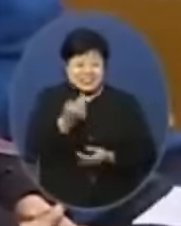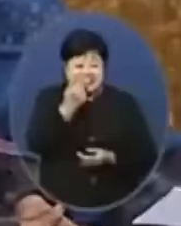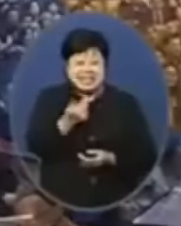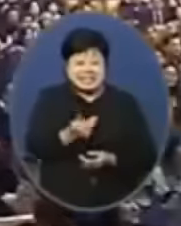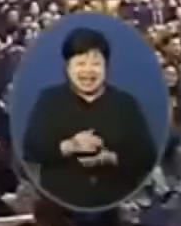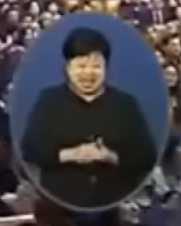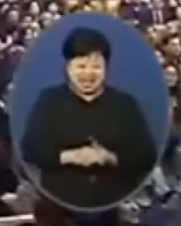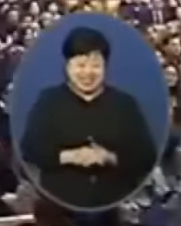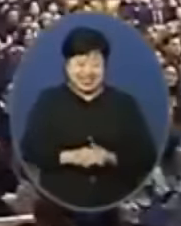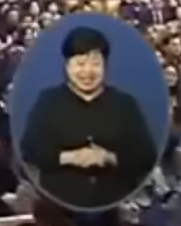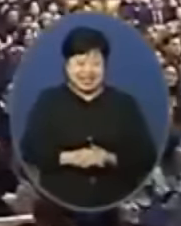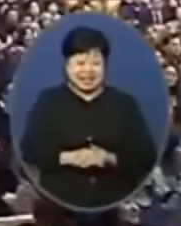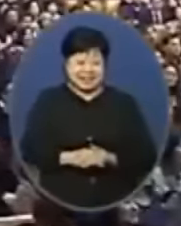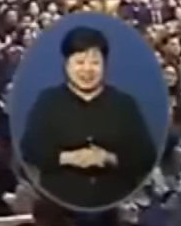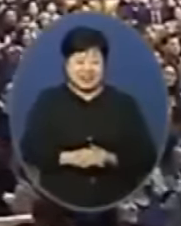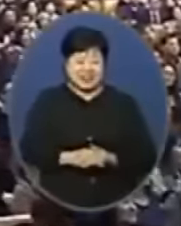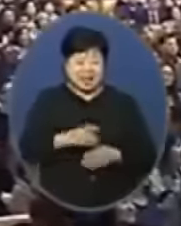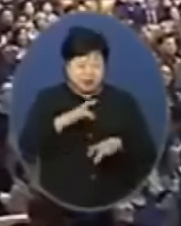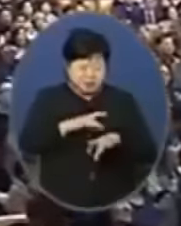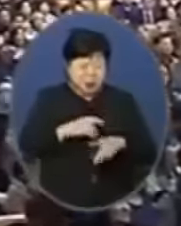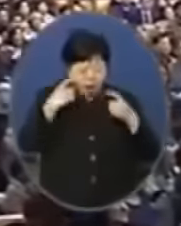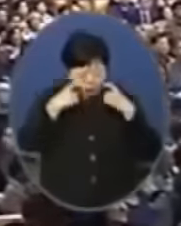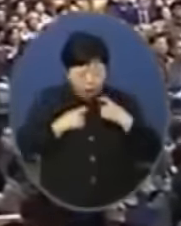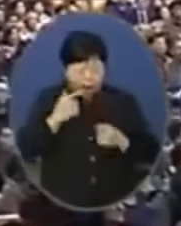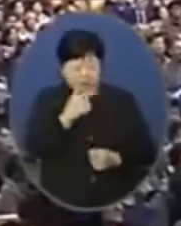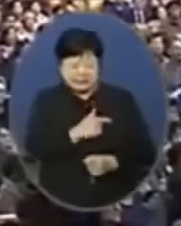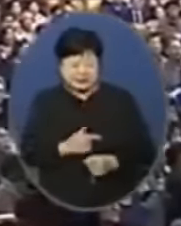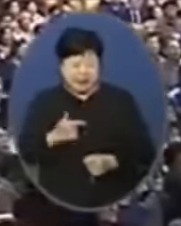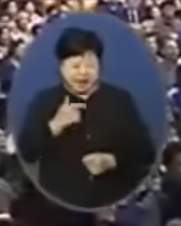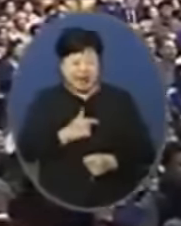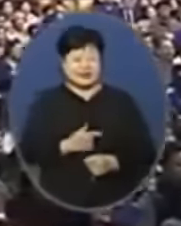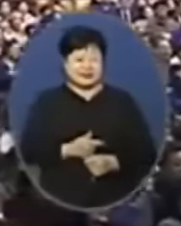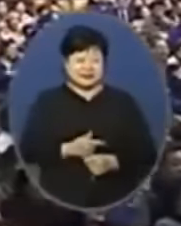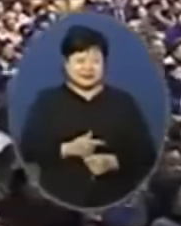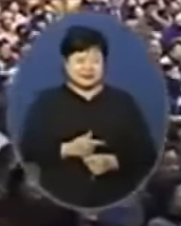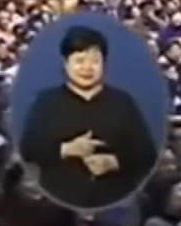생기야, 마른 백다귀 같은 내 가슴에